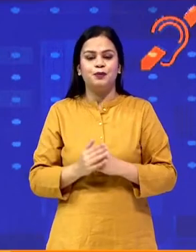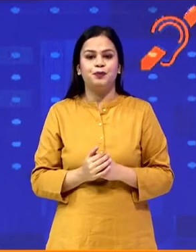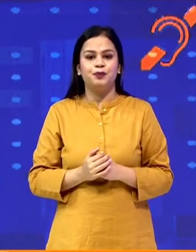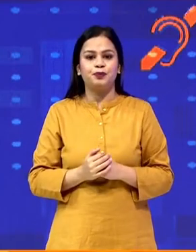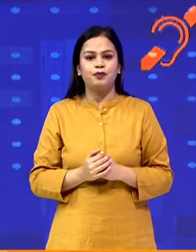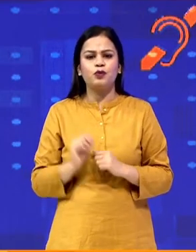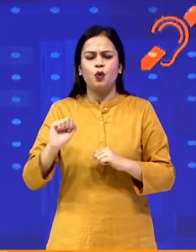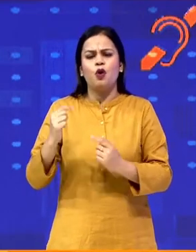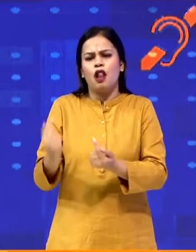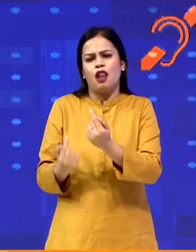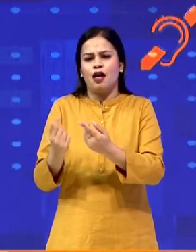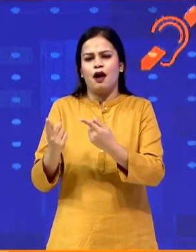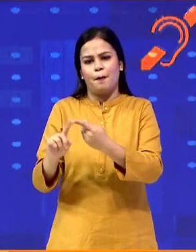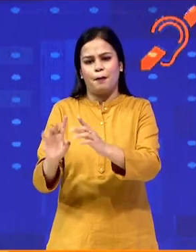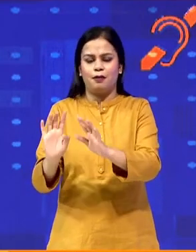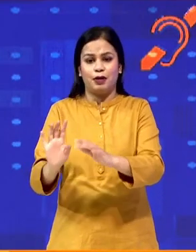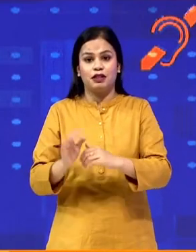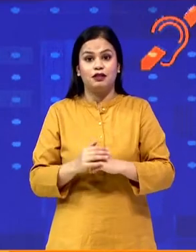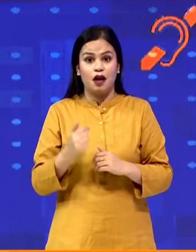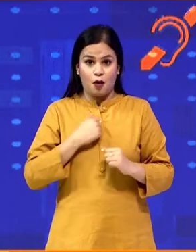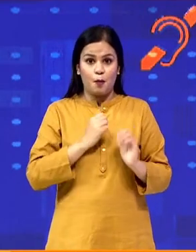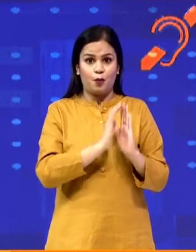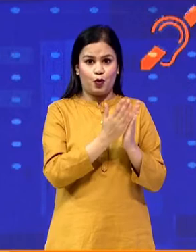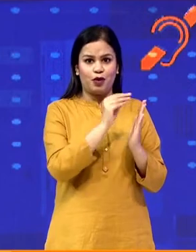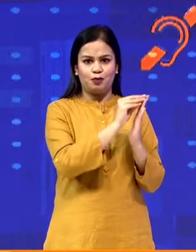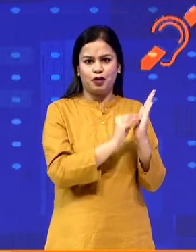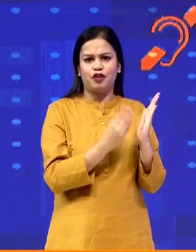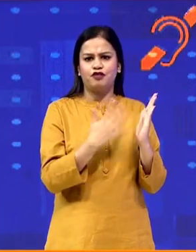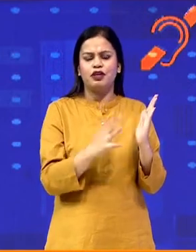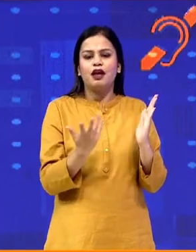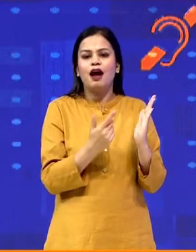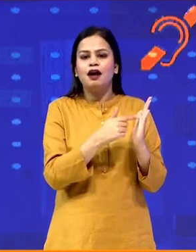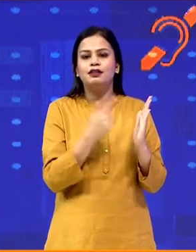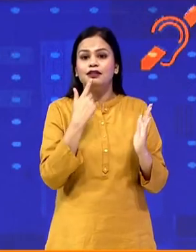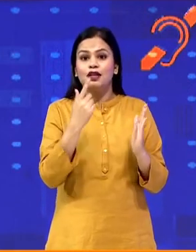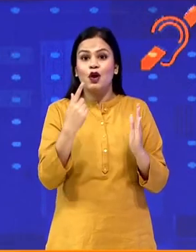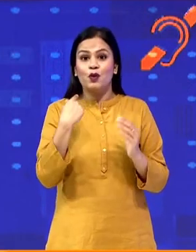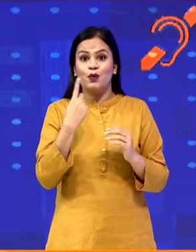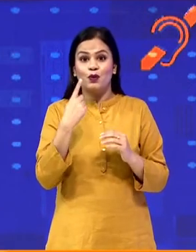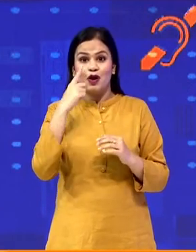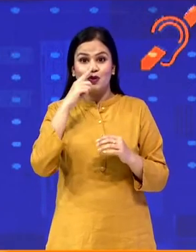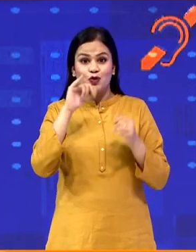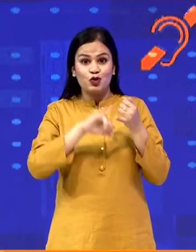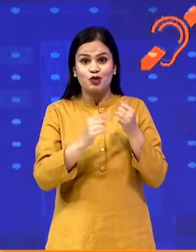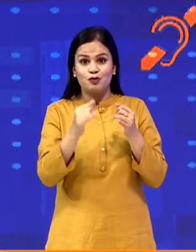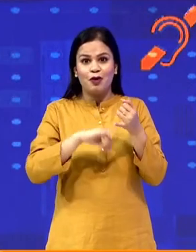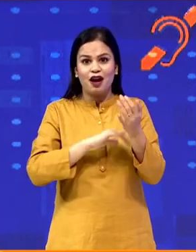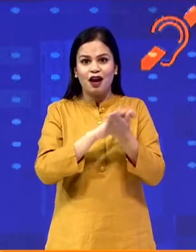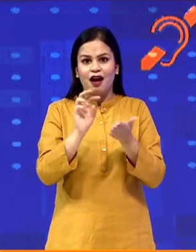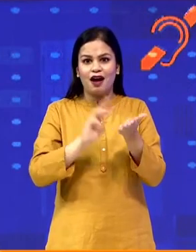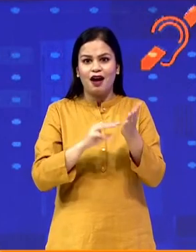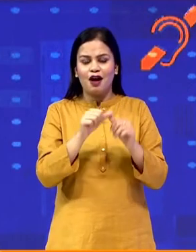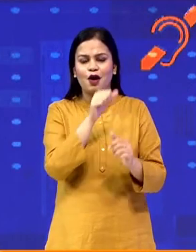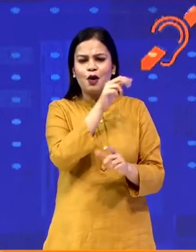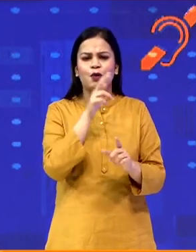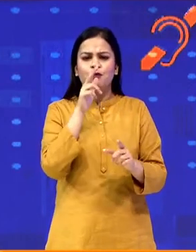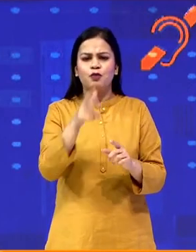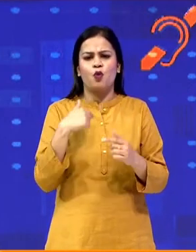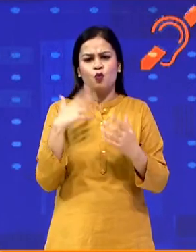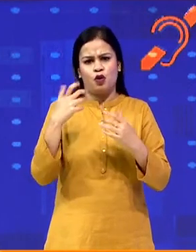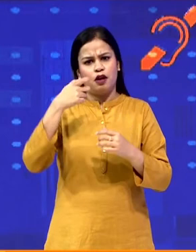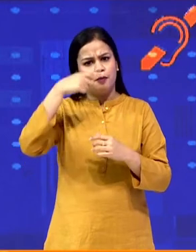विवाद मैंने अपने बुक में लिखा है की वह जो सुषमा जी ने कहा की वह अपने बाल साफ करवा